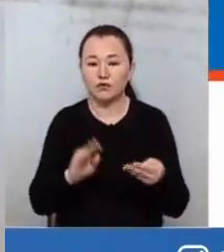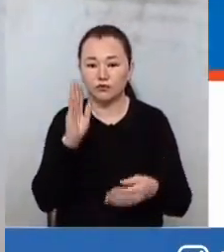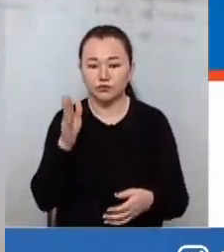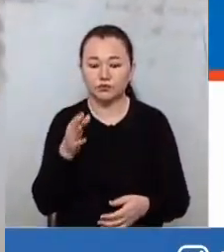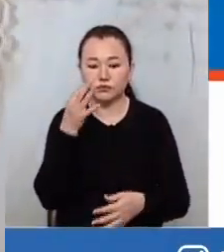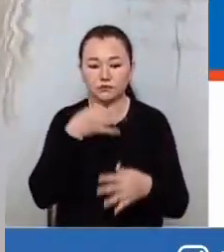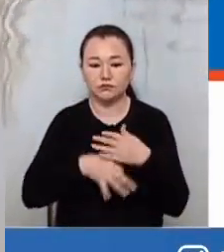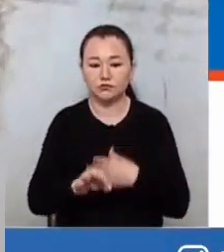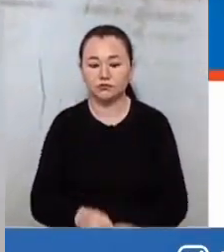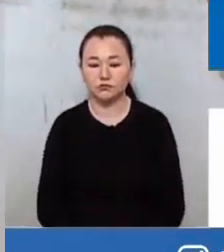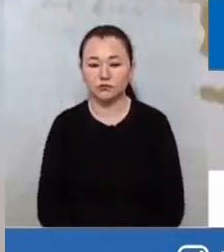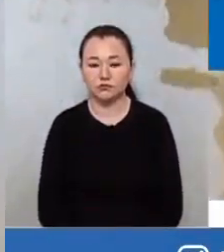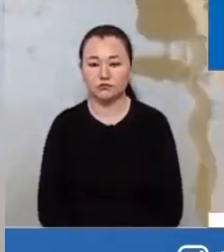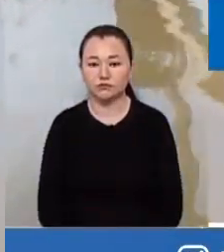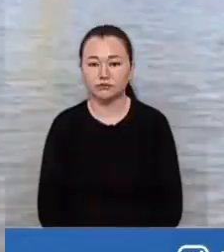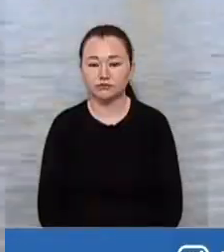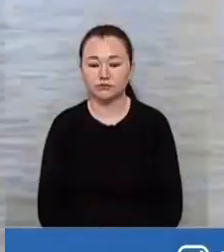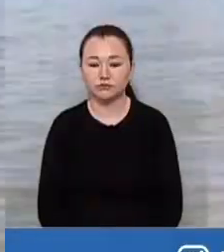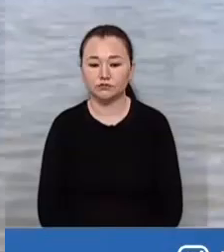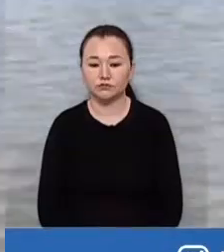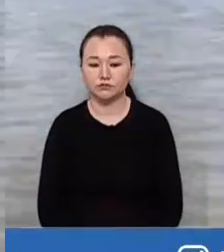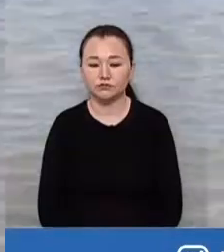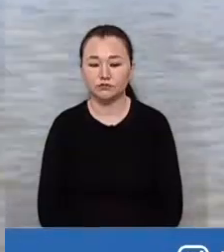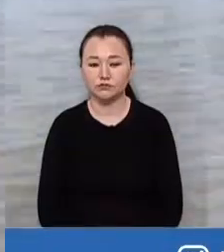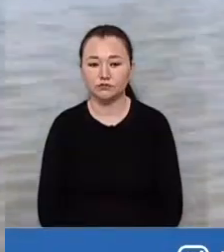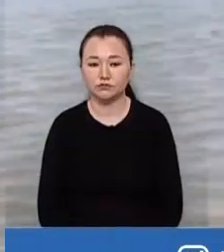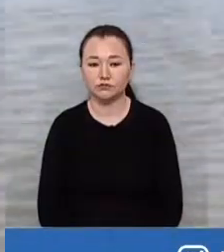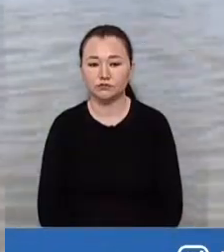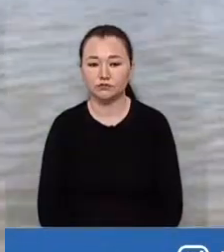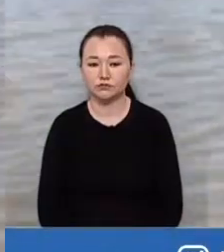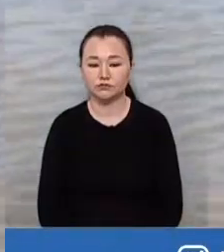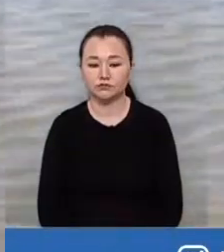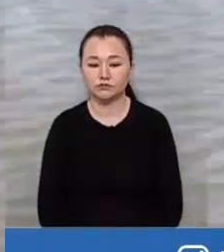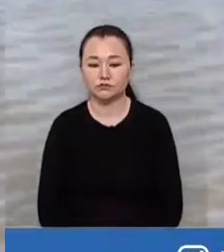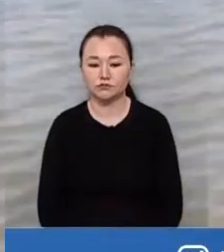Руслан Жасұланұлы, Азамат Елубаев, Информбюро, Солтүстік Қазақстан облысы.